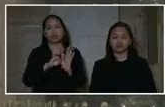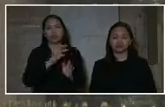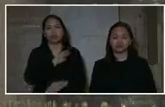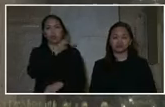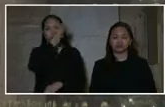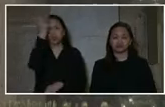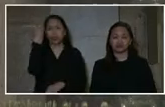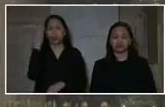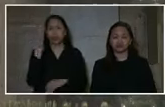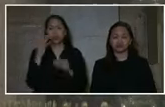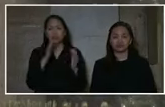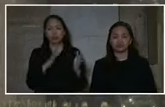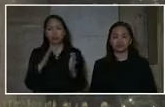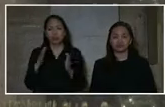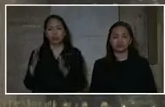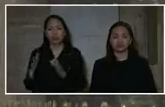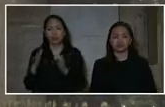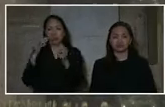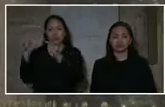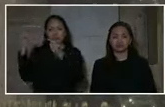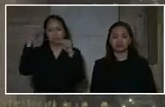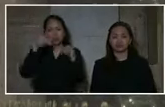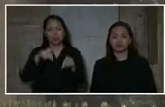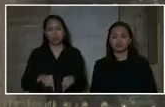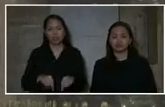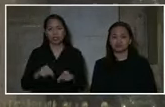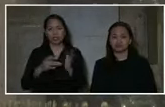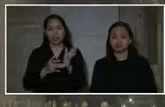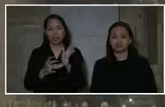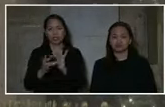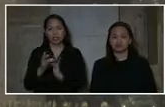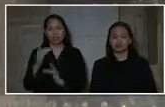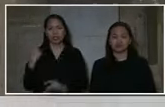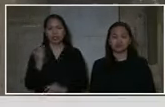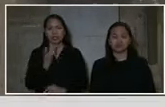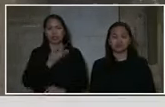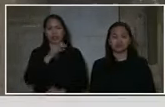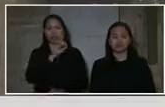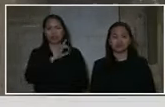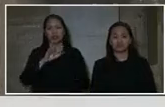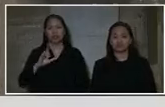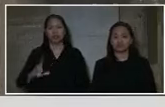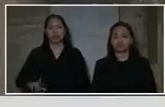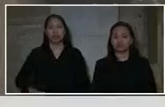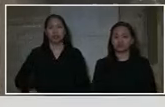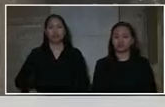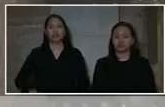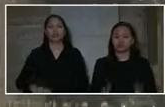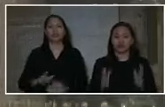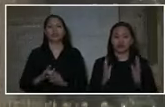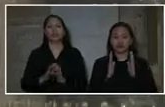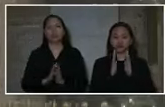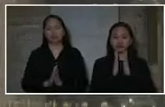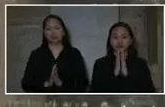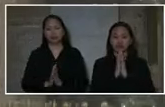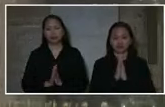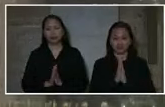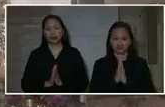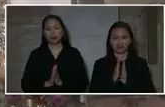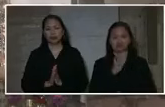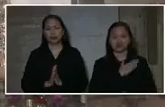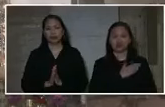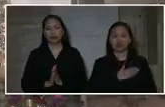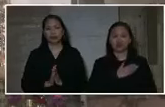paghahanda para sa pagdating ni Jesus na iyong anak na aming Panginoon. Amen. Magsiupo